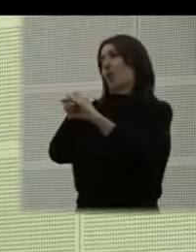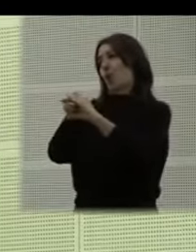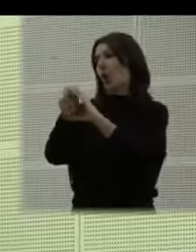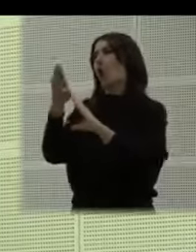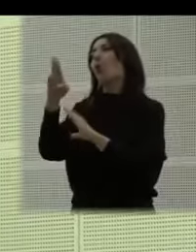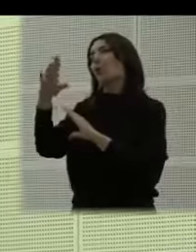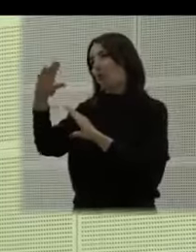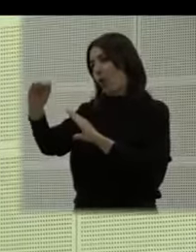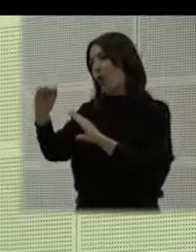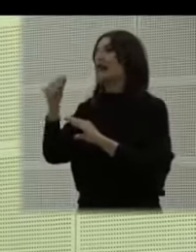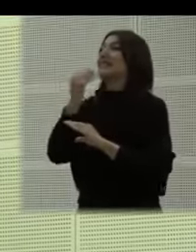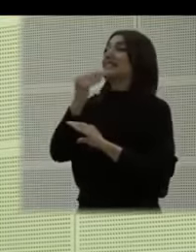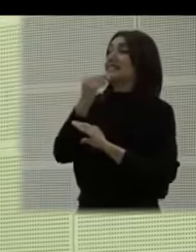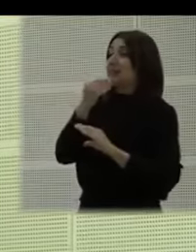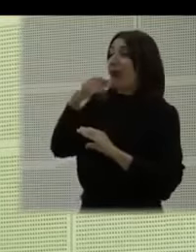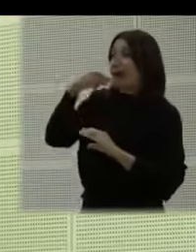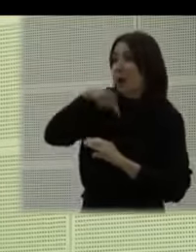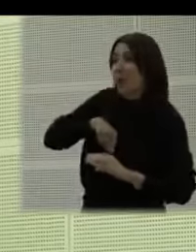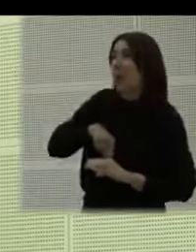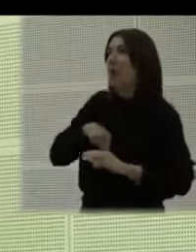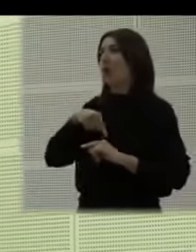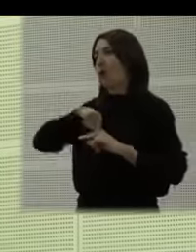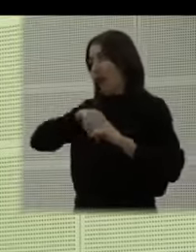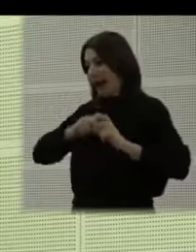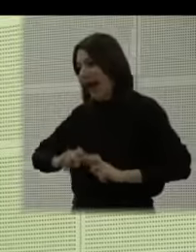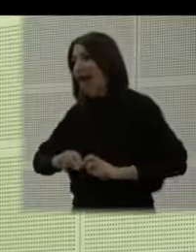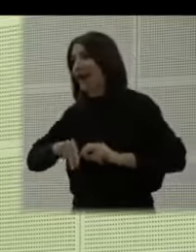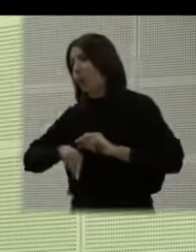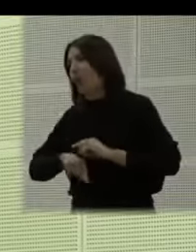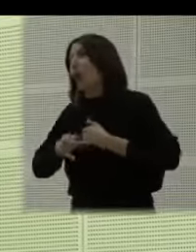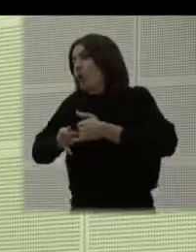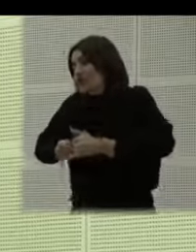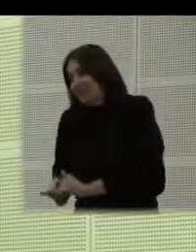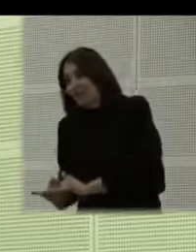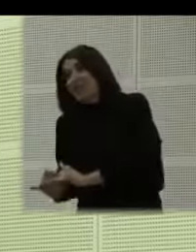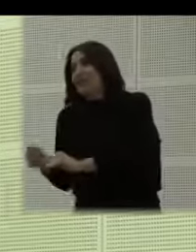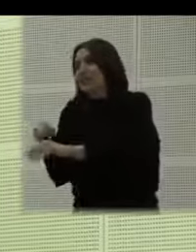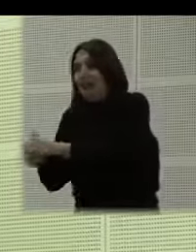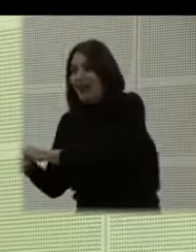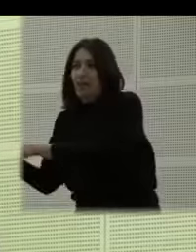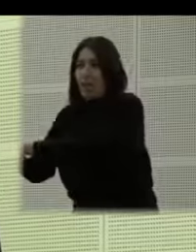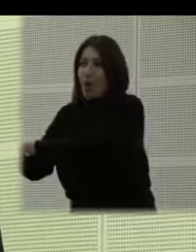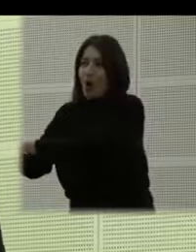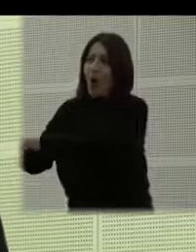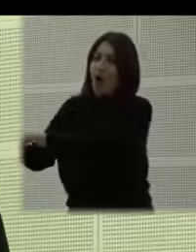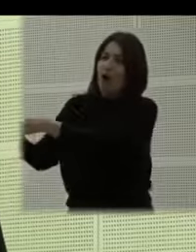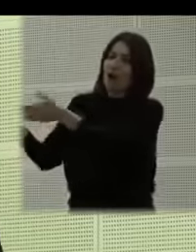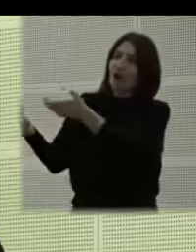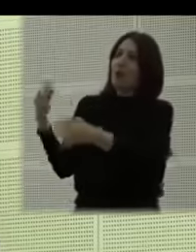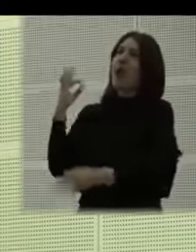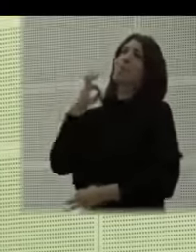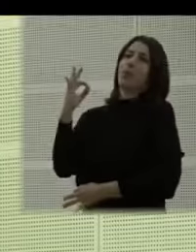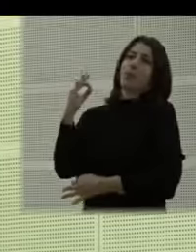si mangia da un buco, si caga da un buco e si finisce in un buco, no? E quindi va bene il buco, no?